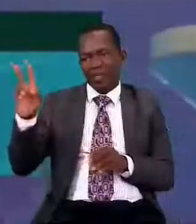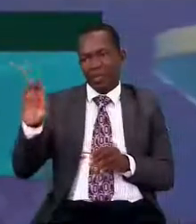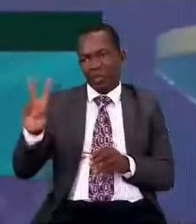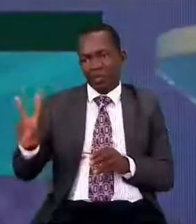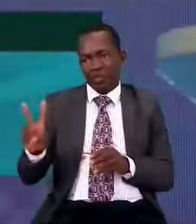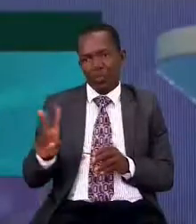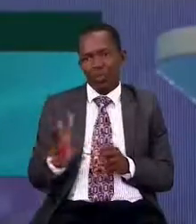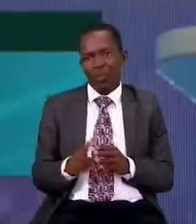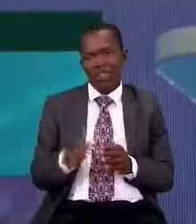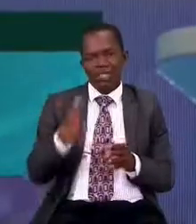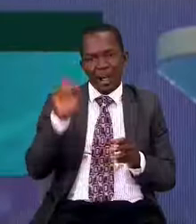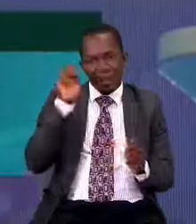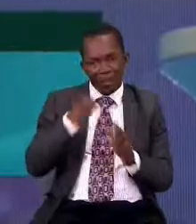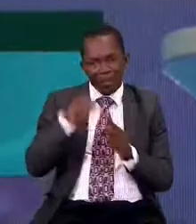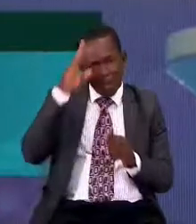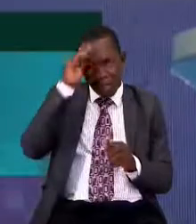boiteux de naissance.